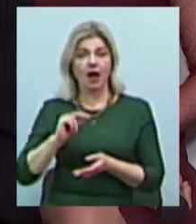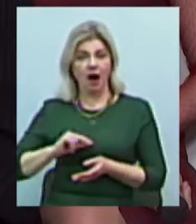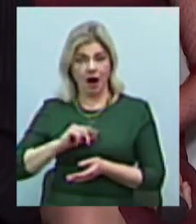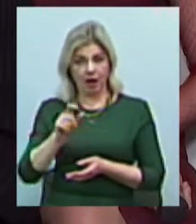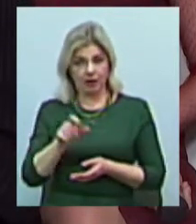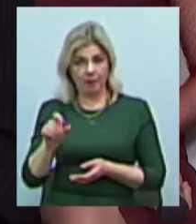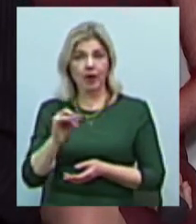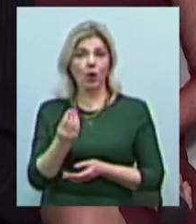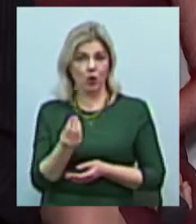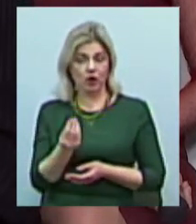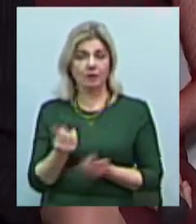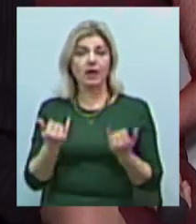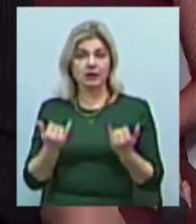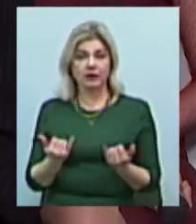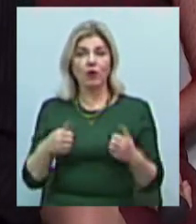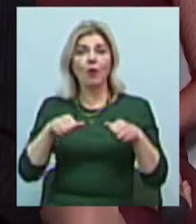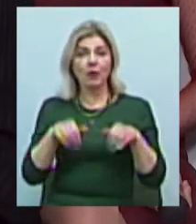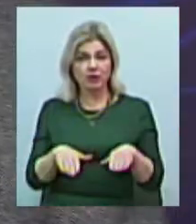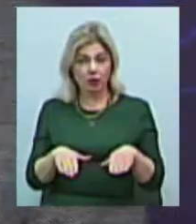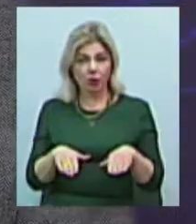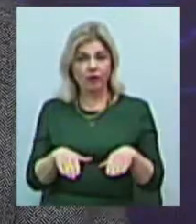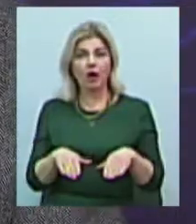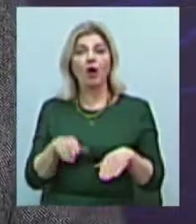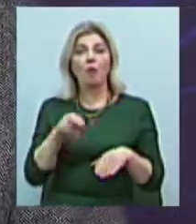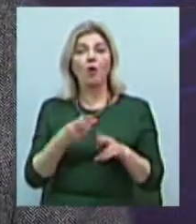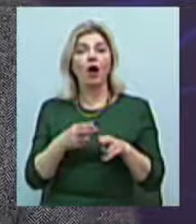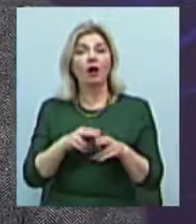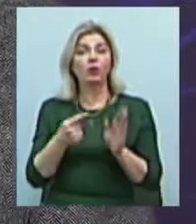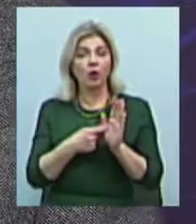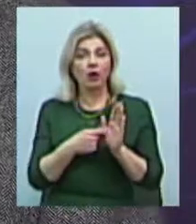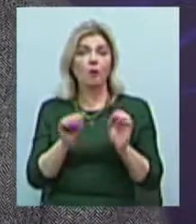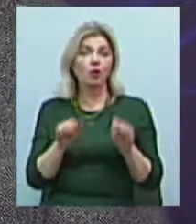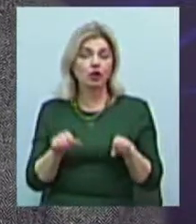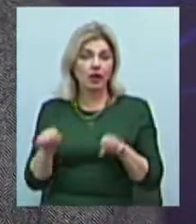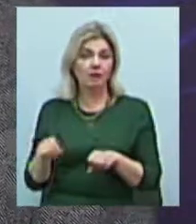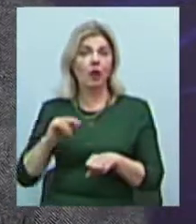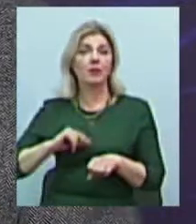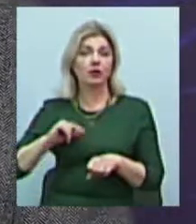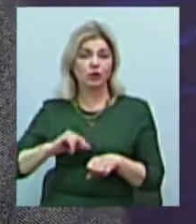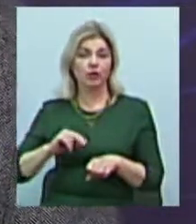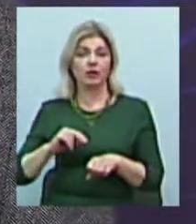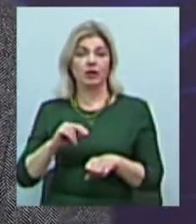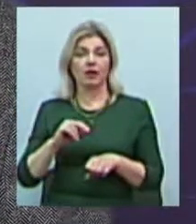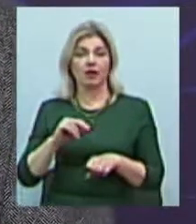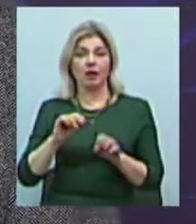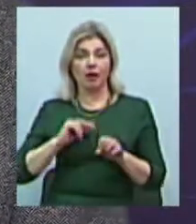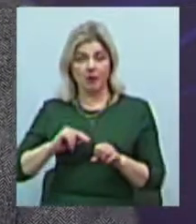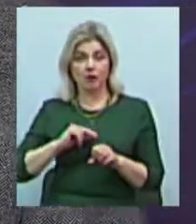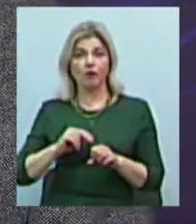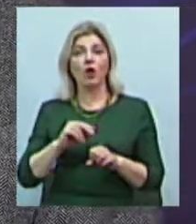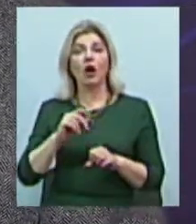На сьогоднішній день прийнята постанова, по якій можливо працювати співробітником